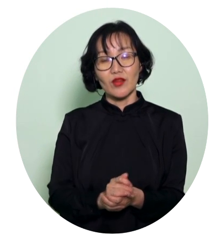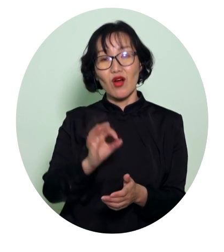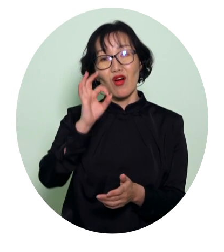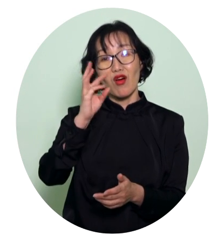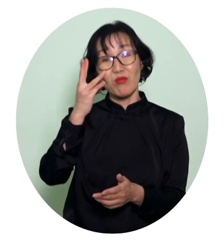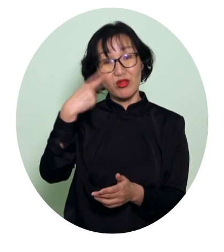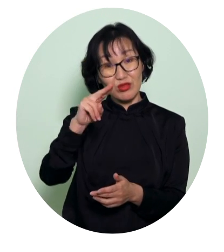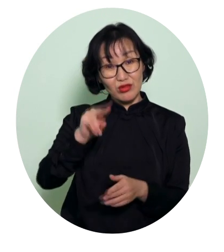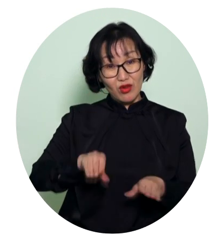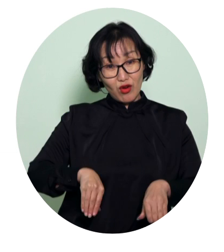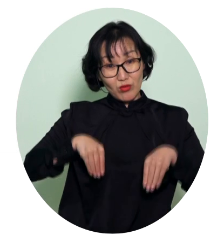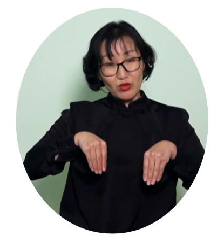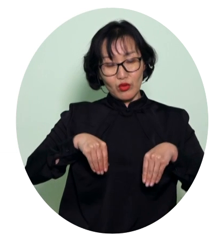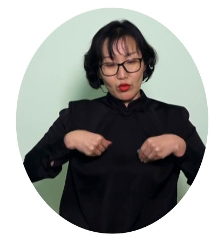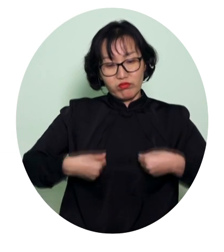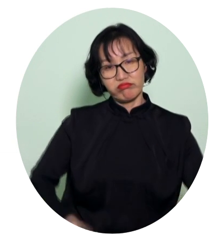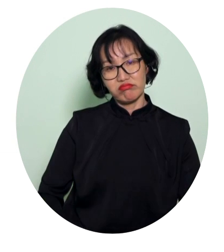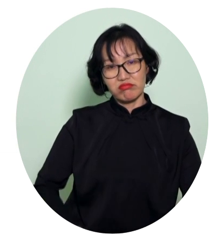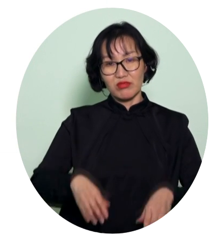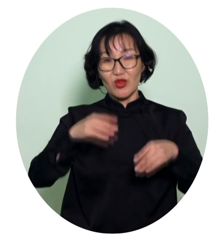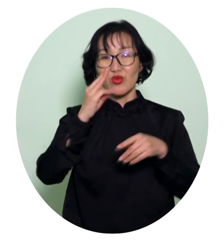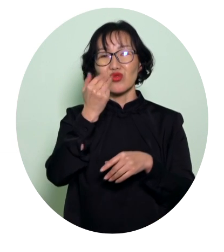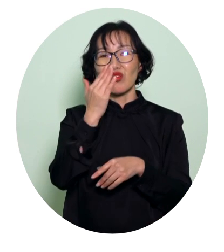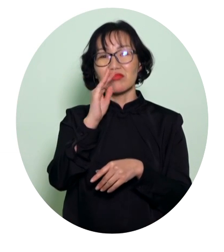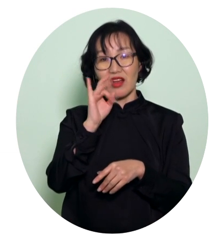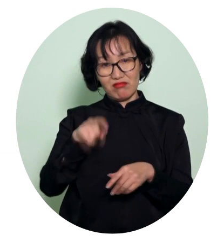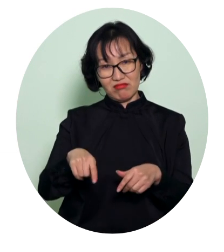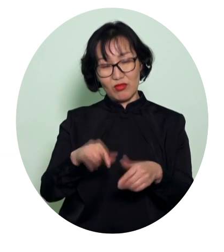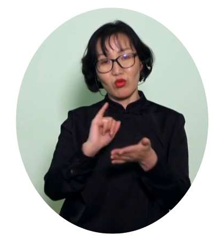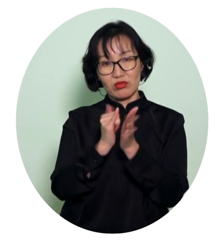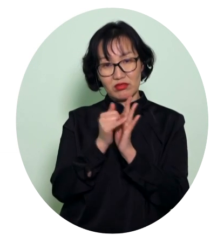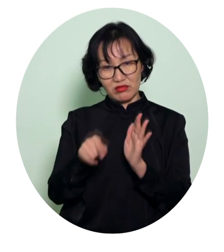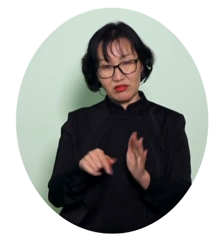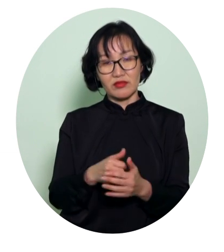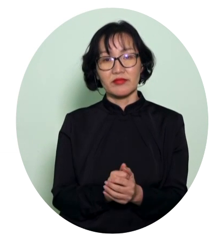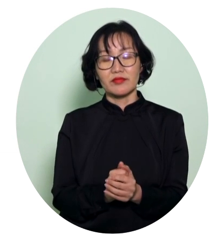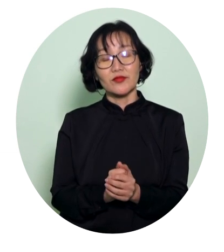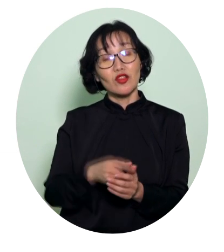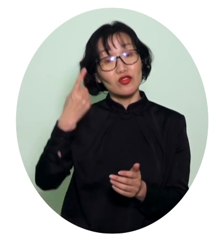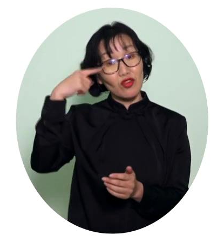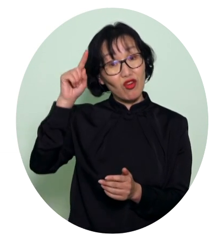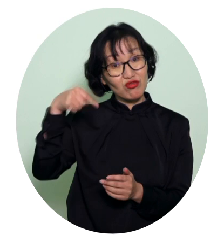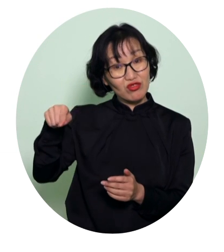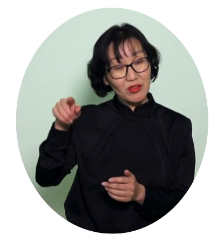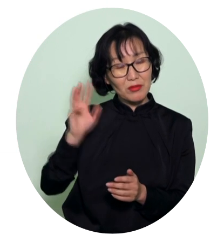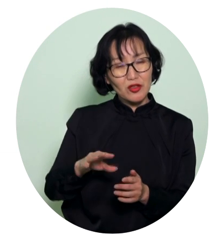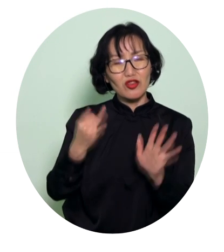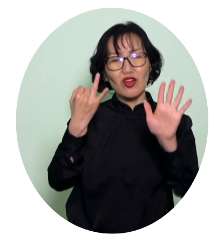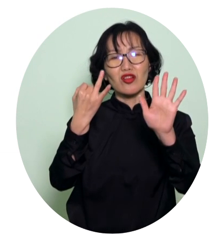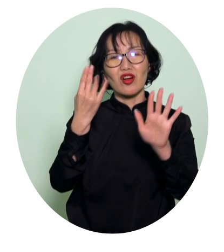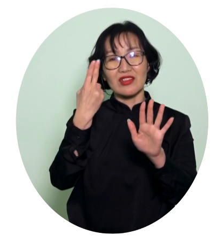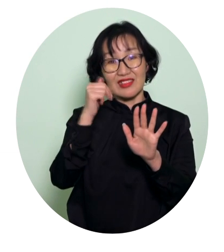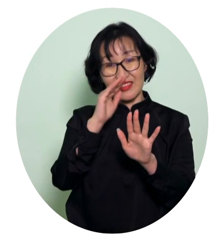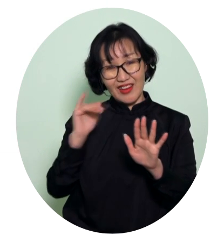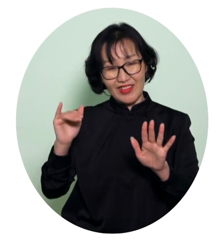За өмнө шувтрах гэсэн шувтарж унах гэсэн утгатайгаар илэрхийлж бас болдог байна нэ. За тэгвэл зохиолч маань